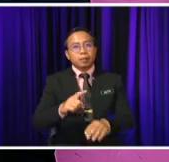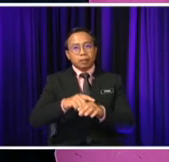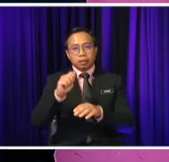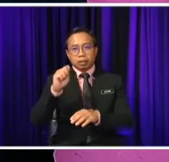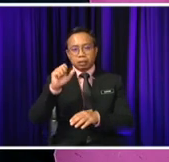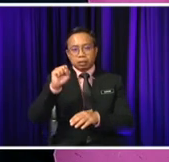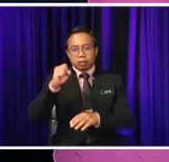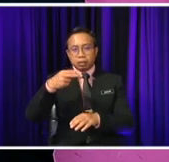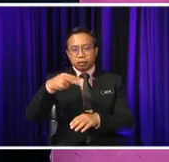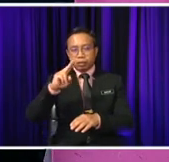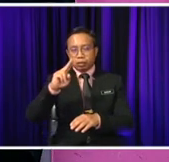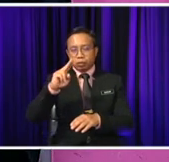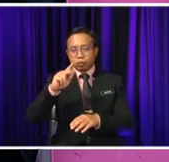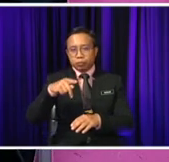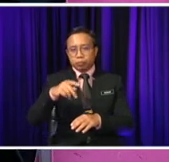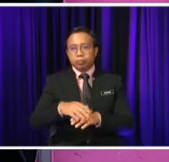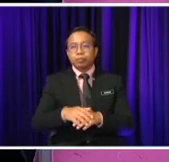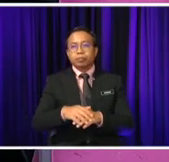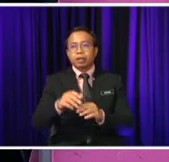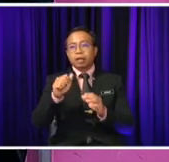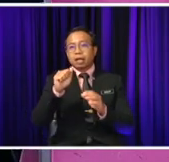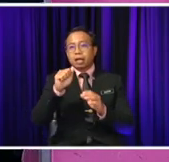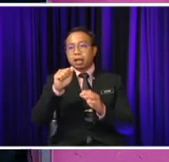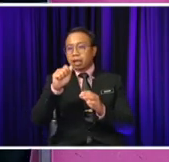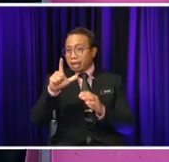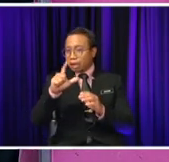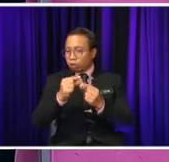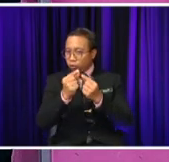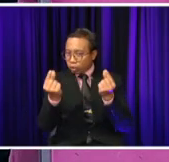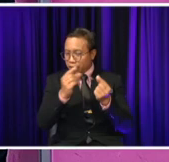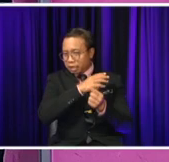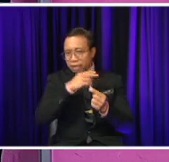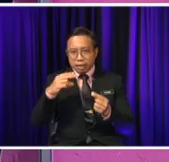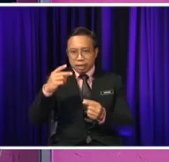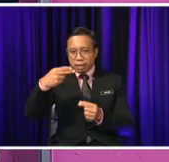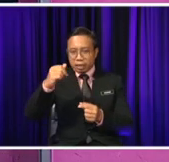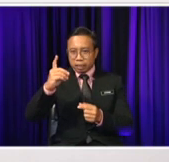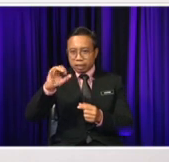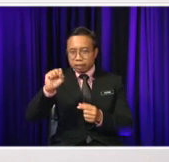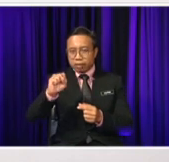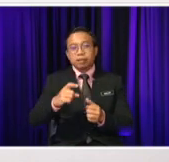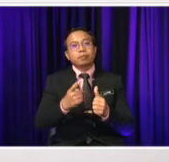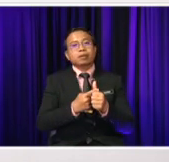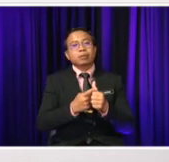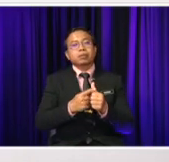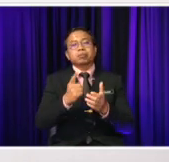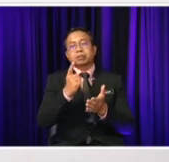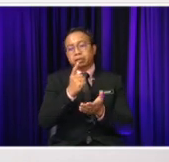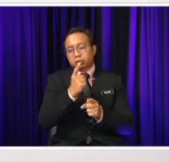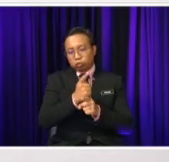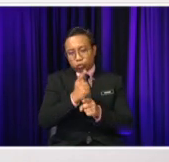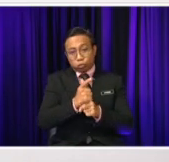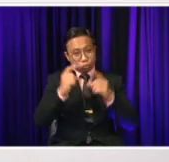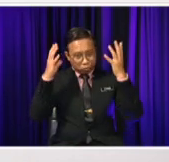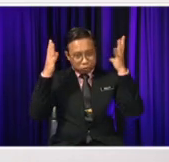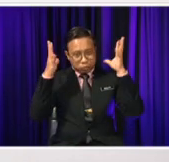tadi hadis Iya Tepat Jadi tepatlah kalau main yang pertama Alquran dan Al Hadis hebat Umar